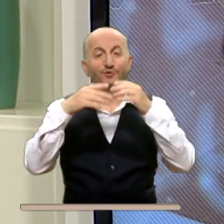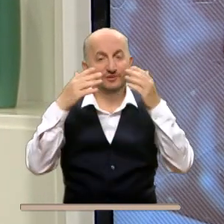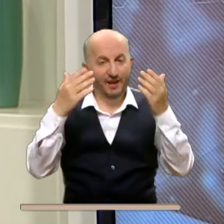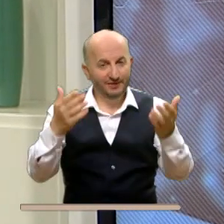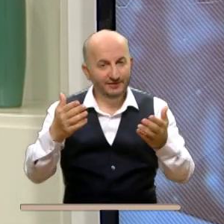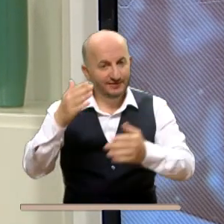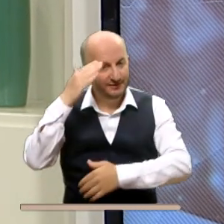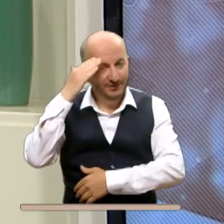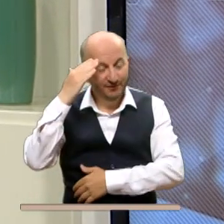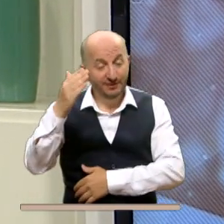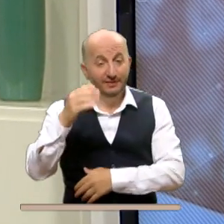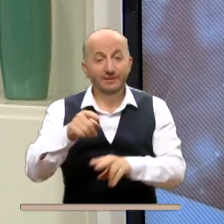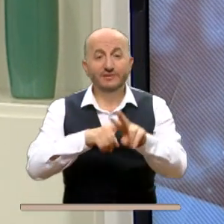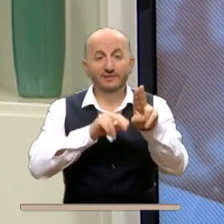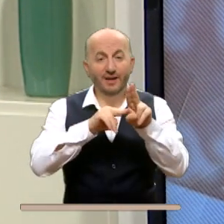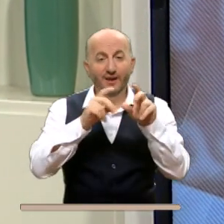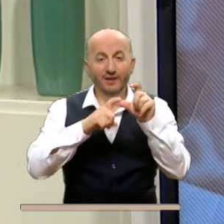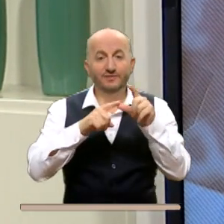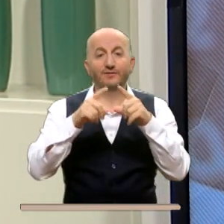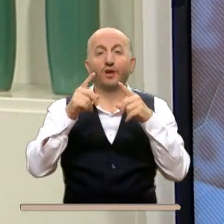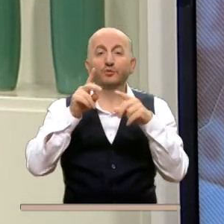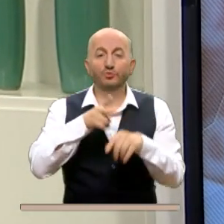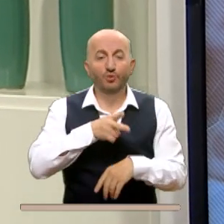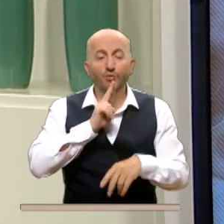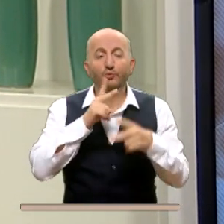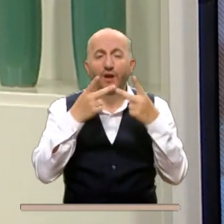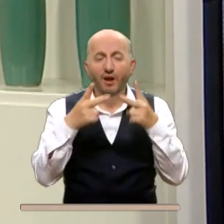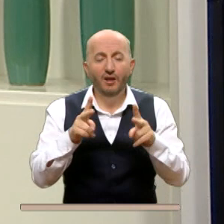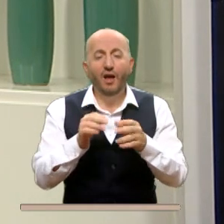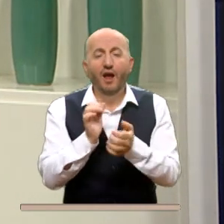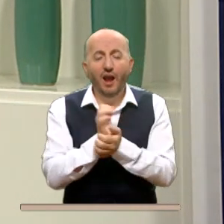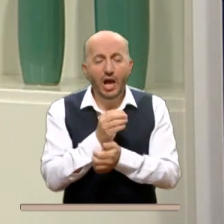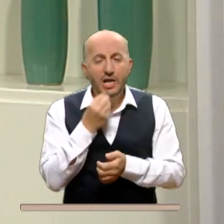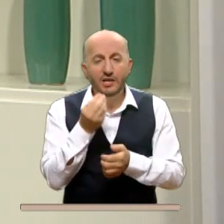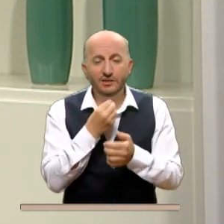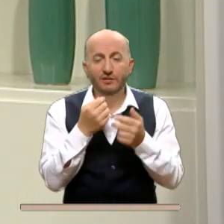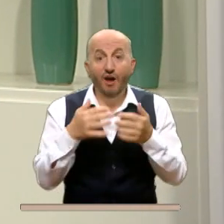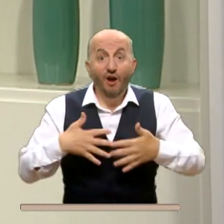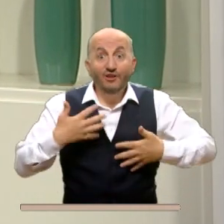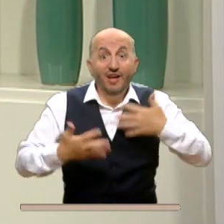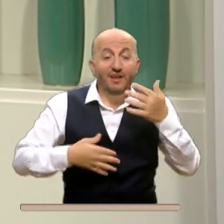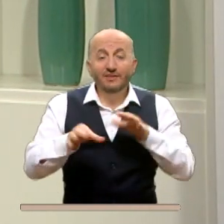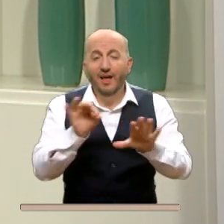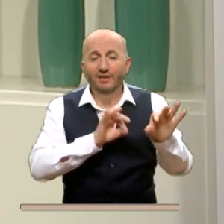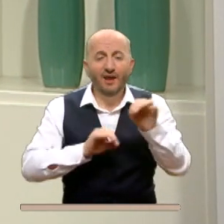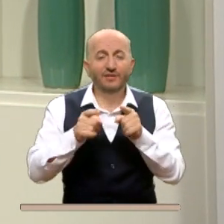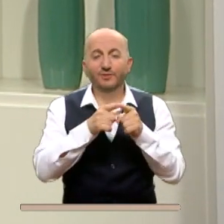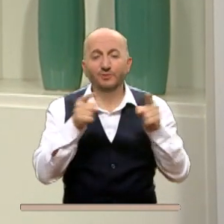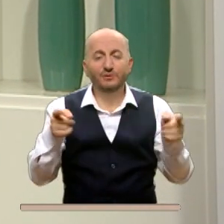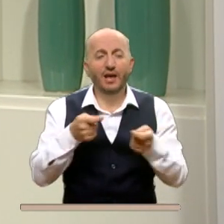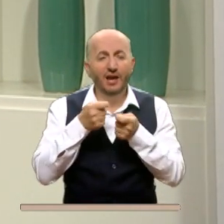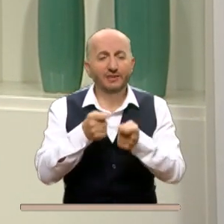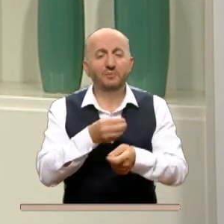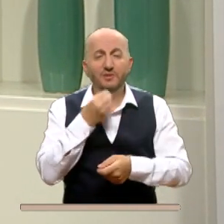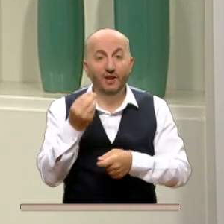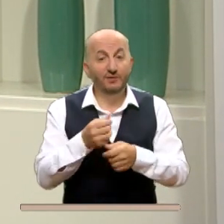getirdiniz. YKS sonuçları açıklandı. Aileleri ve gençleri heyecanlandıran tercih sürecindeyiz. Eğitimi, gençliği,